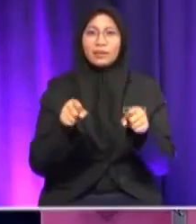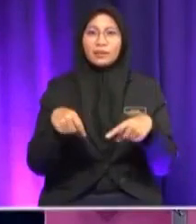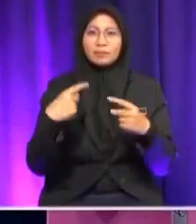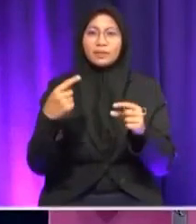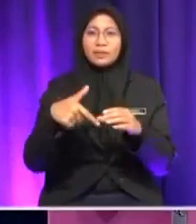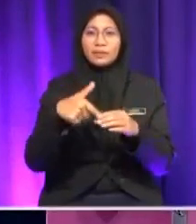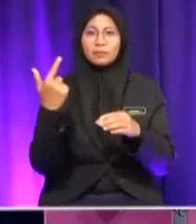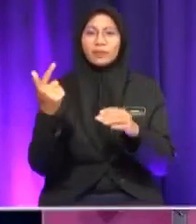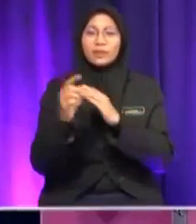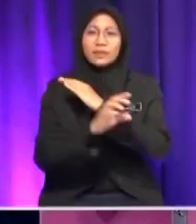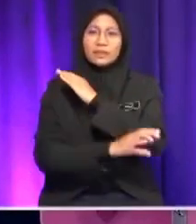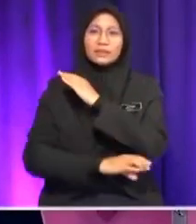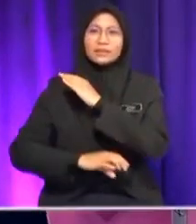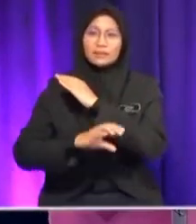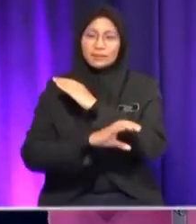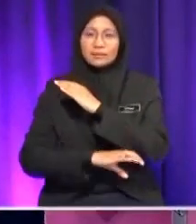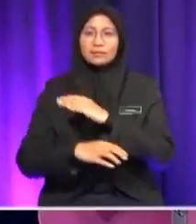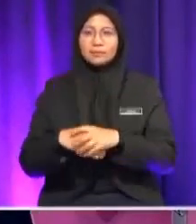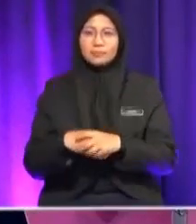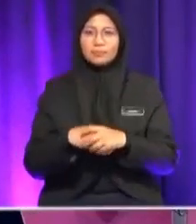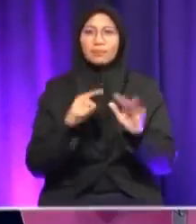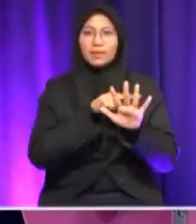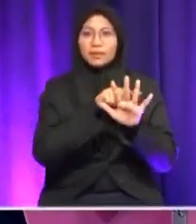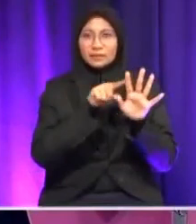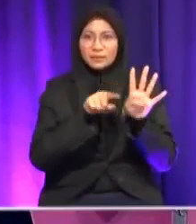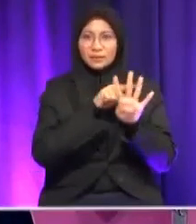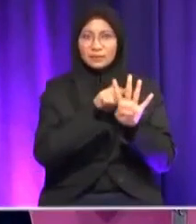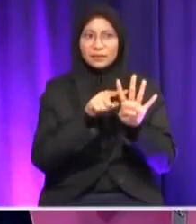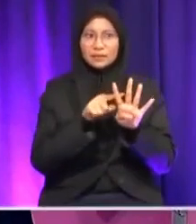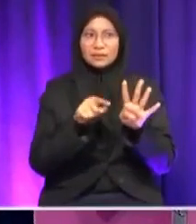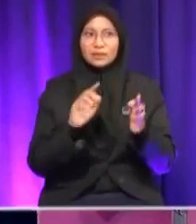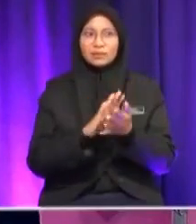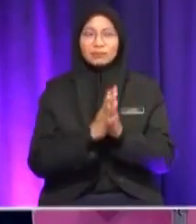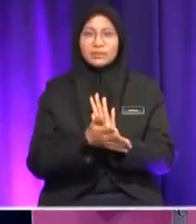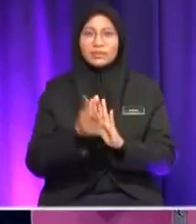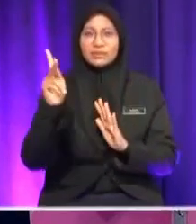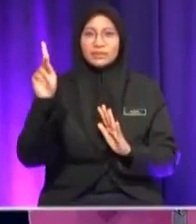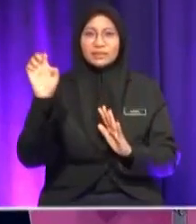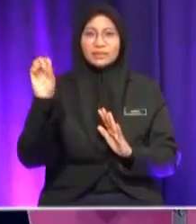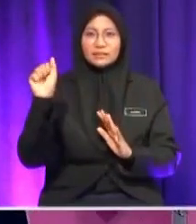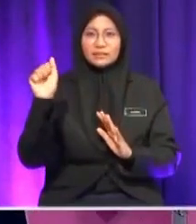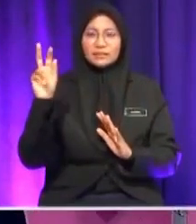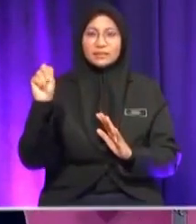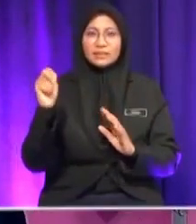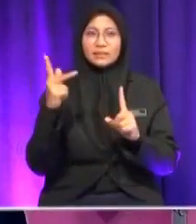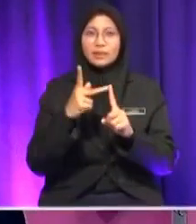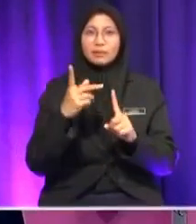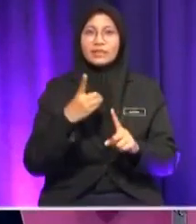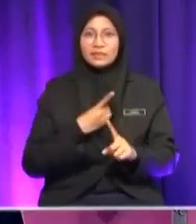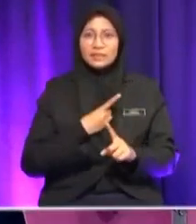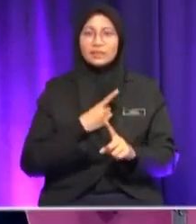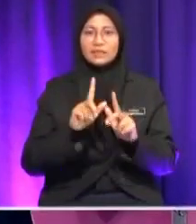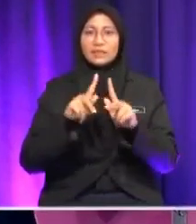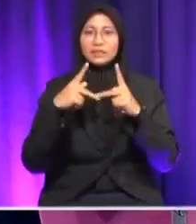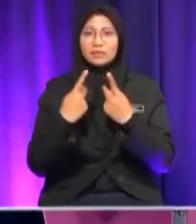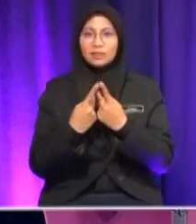pun tak boleh. Nampak tak? Hal ini boleh menyebabkan, akan meninggalkan kesan kepada diri kita, kepada keluarga kita,